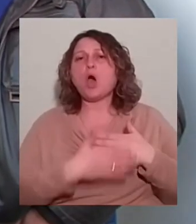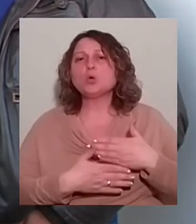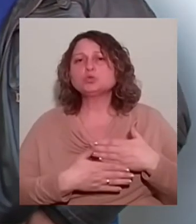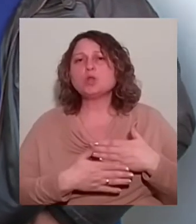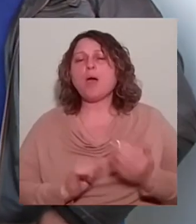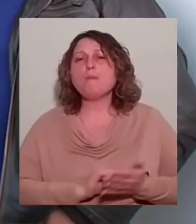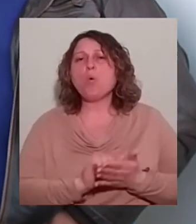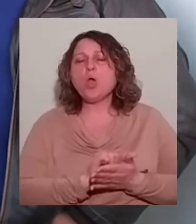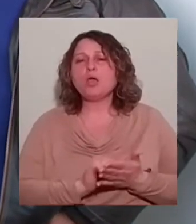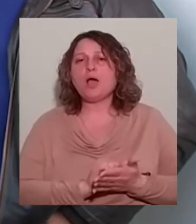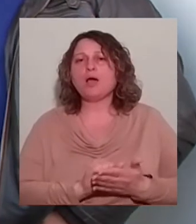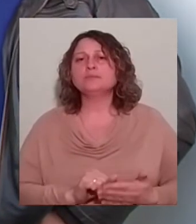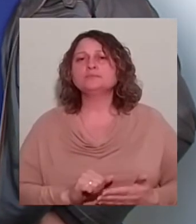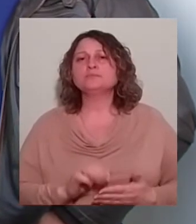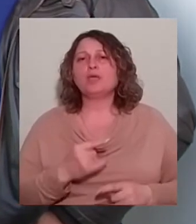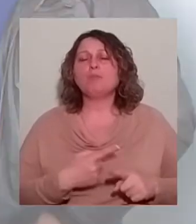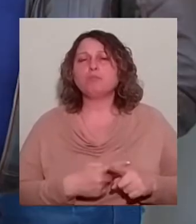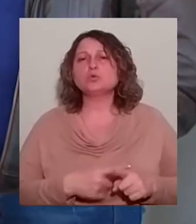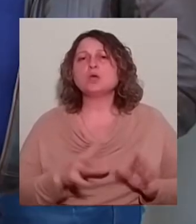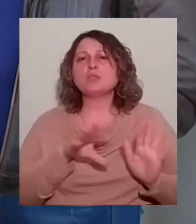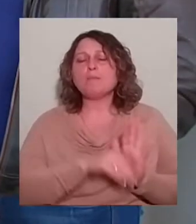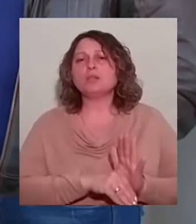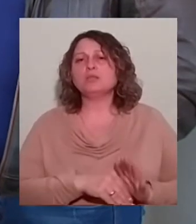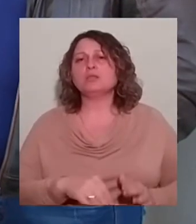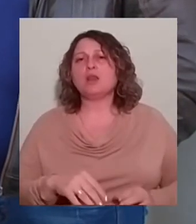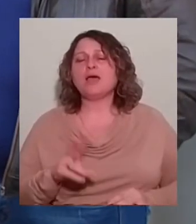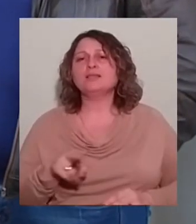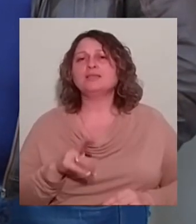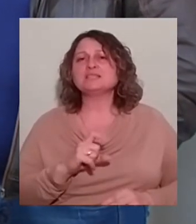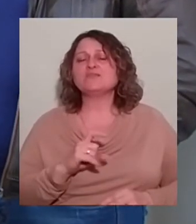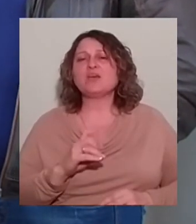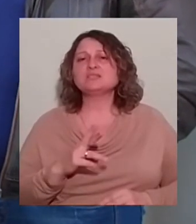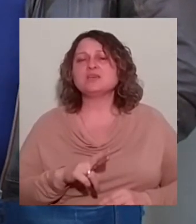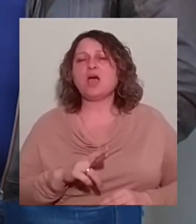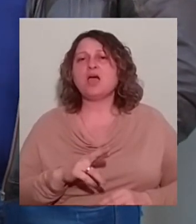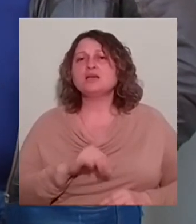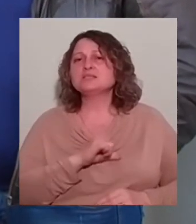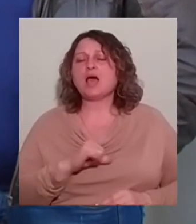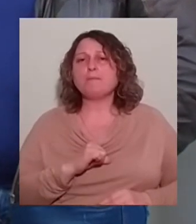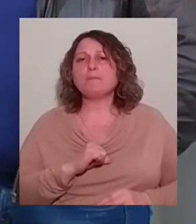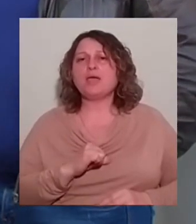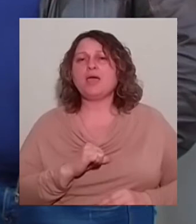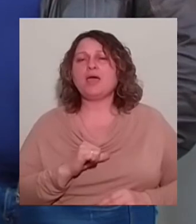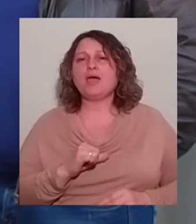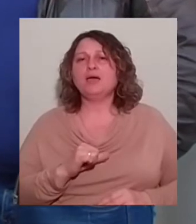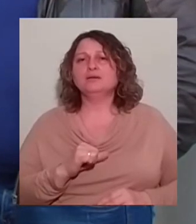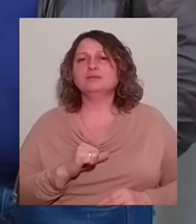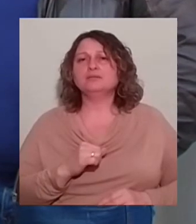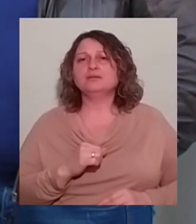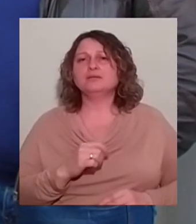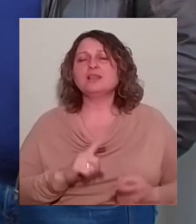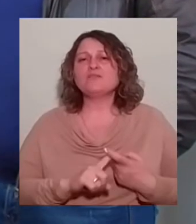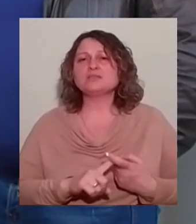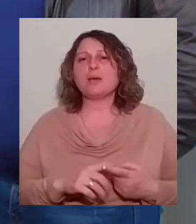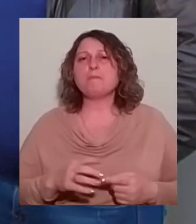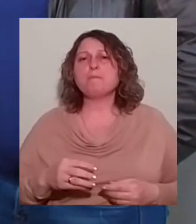внутренняя мойка и плюс дополнительная дезинфекция. Самые несущие места, где в основном инфекция передается.